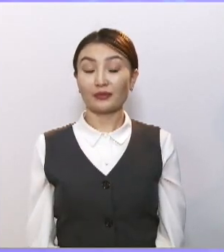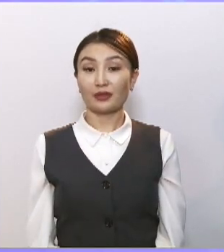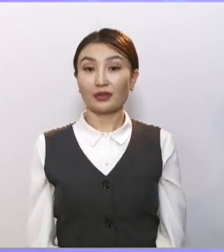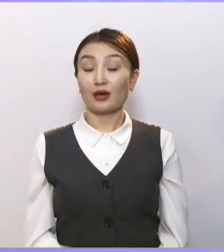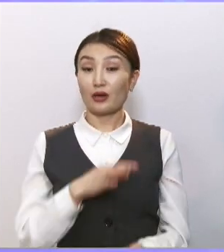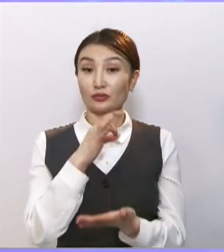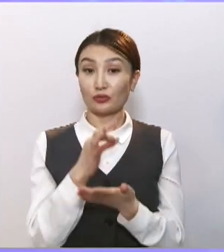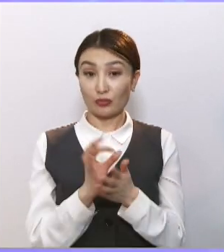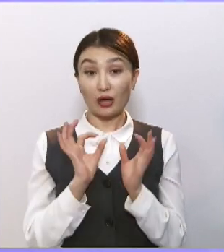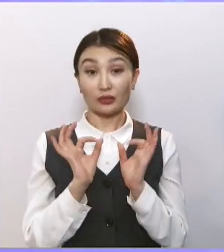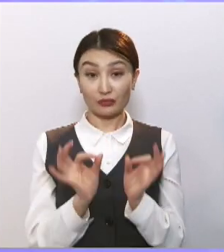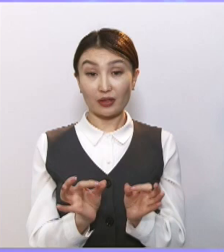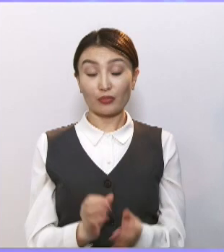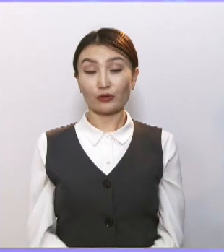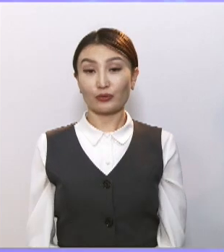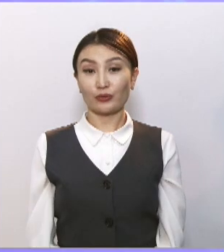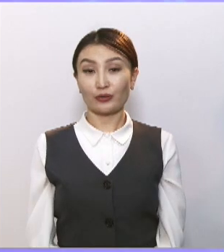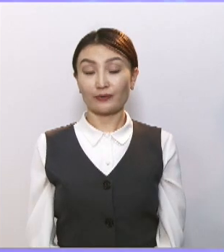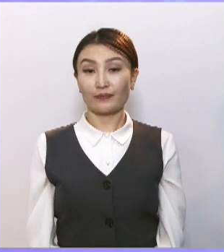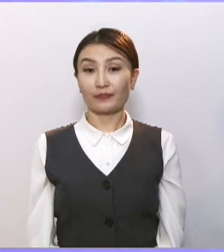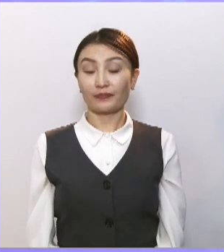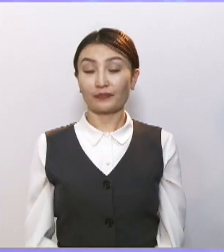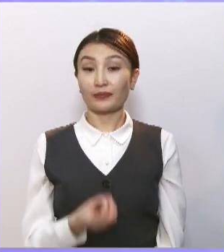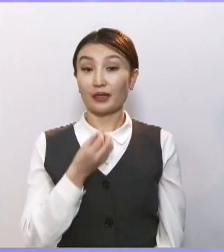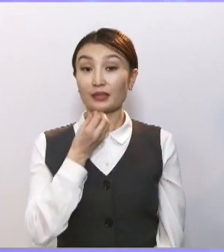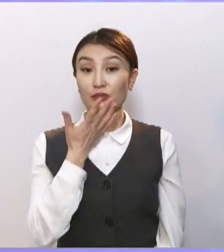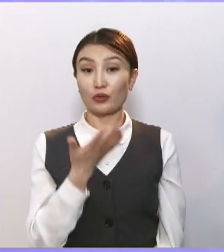Жооңар туура болду. Эң сонун.